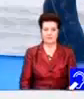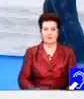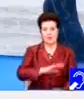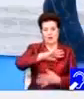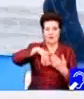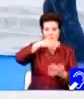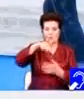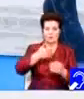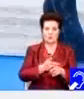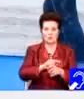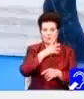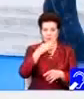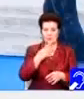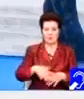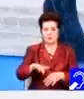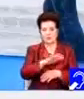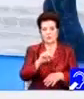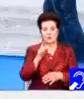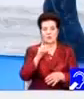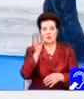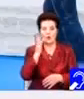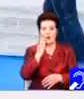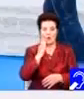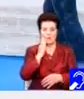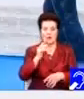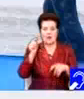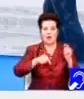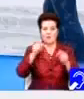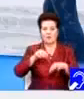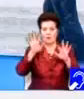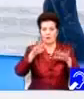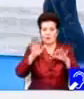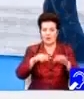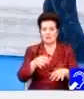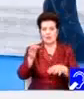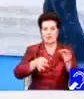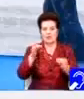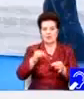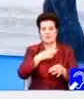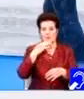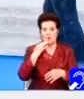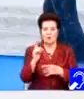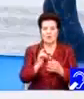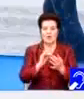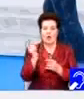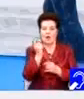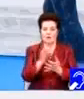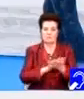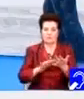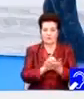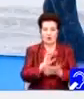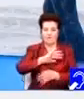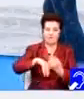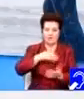Furtunele au lovit mai multe zone din România. În vest a plouat cu găleată, iar grindina a pus la pământ 10 de hectare de culturi agricole. În Caraș Severin, o